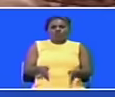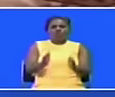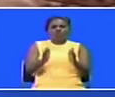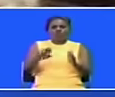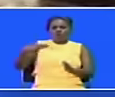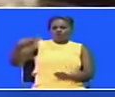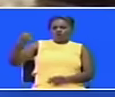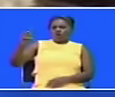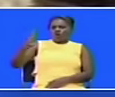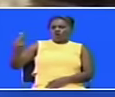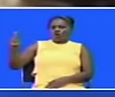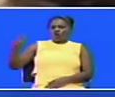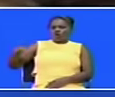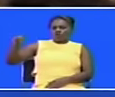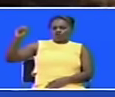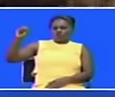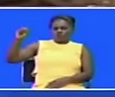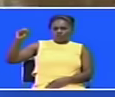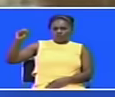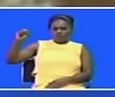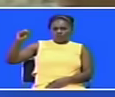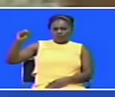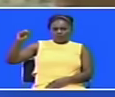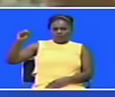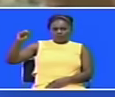Hor Kaskazini katika kaunti ya Marsabit.